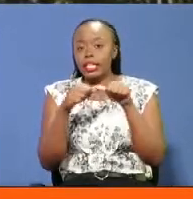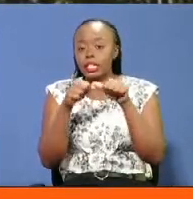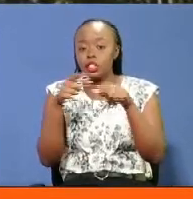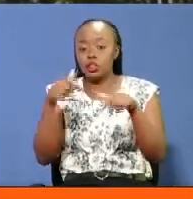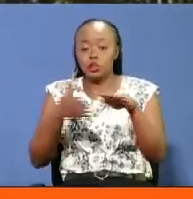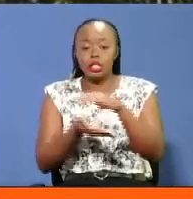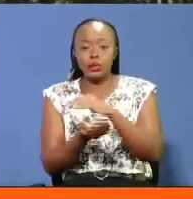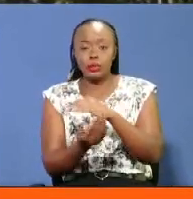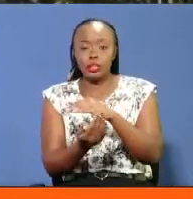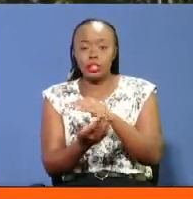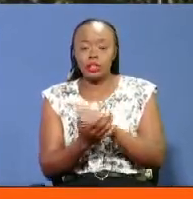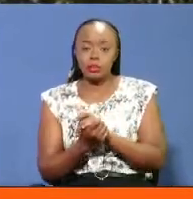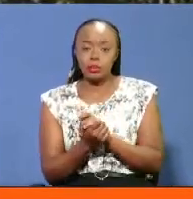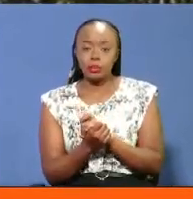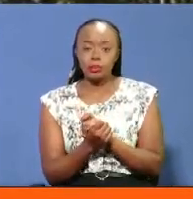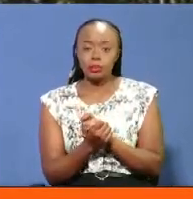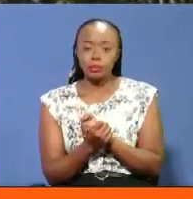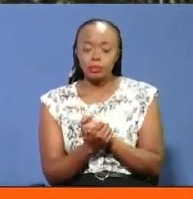asubuhi.